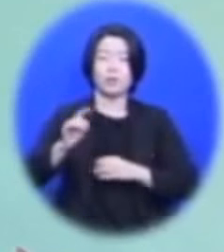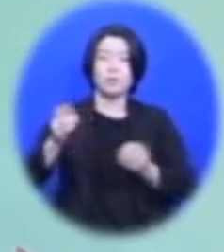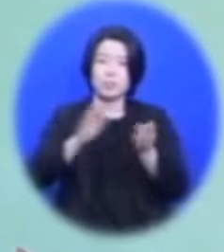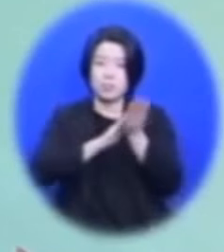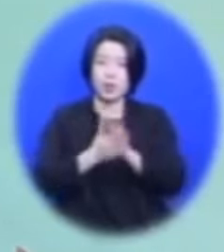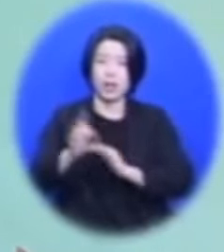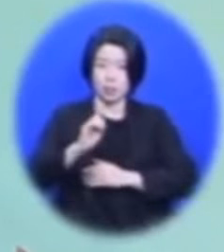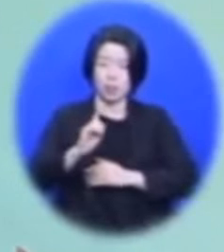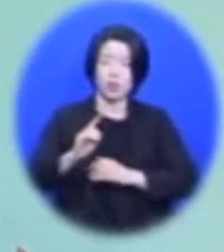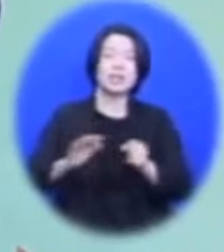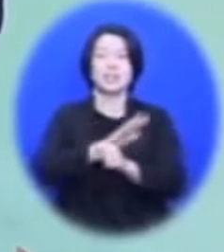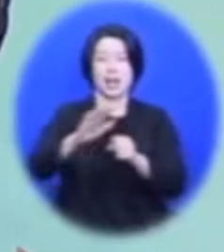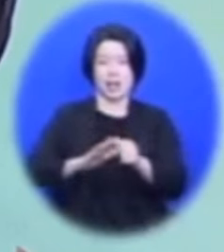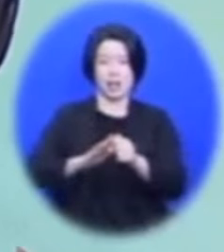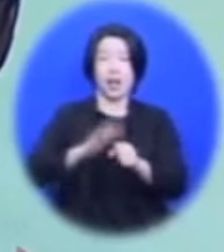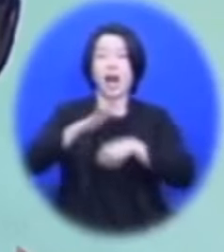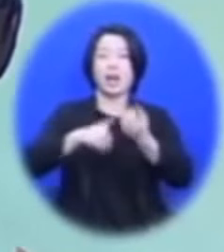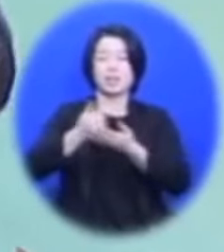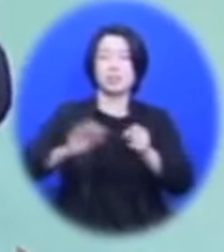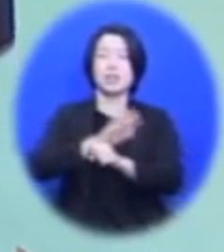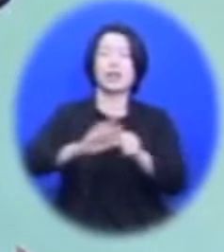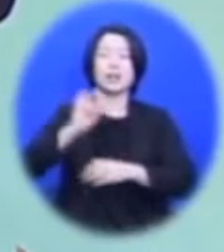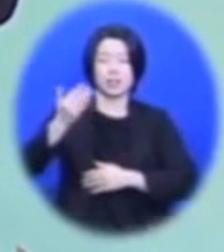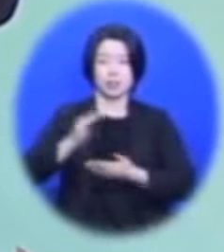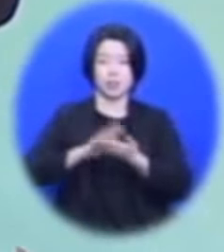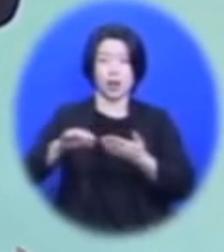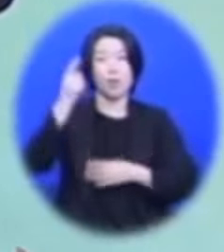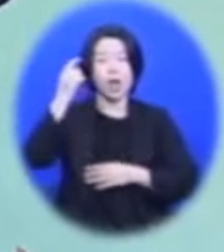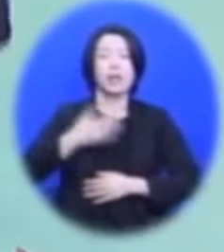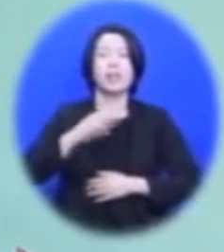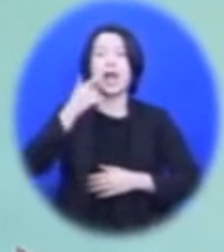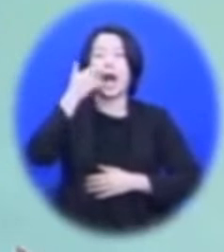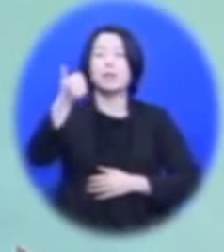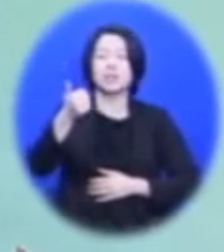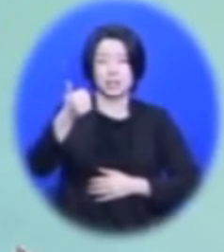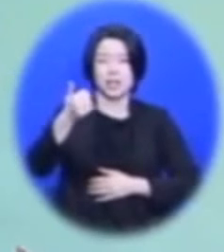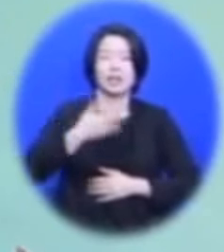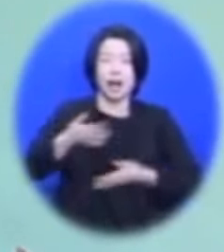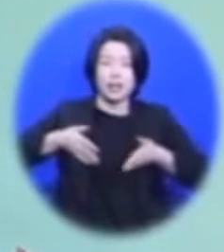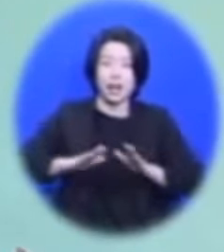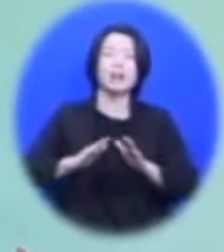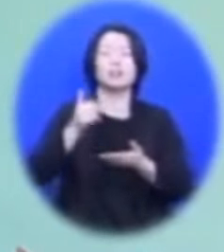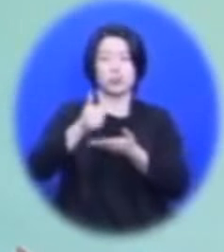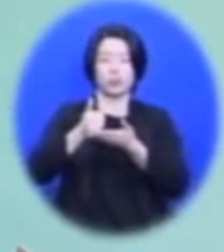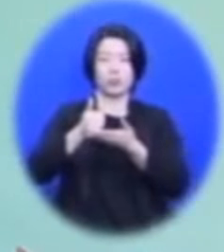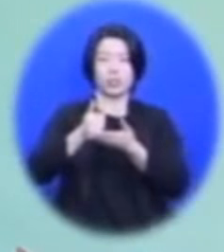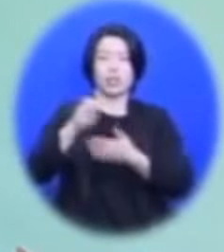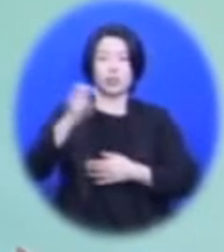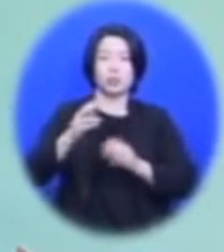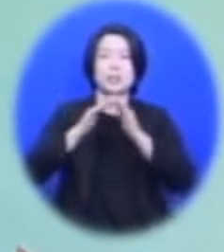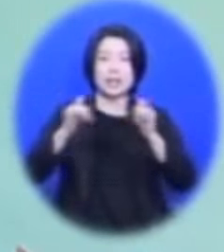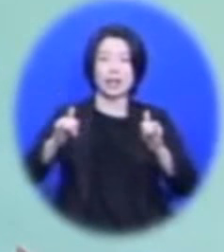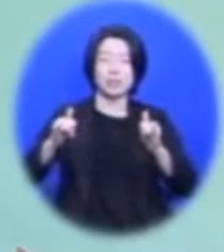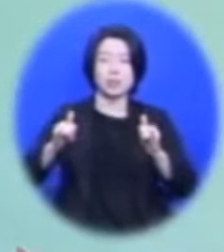사랑입니다. 하나님을 사랑하게 돼요. 내 아버지시니까 나를 낳으신 분이에요. 그리고 사람들을